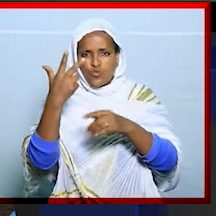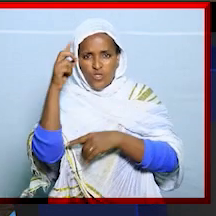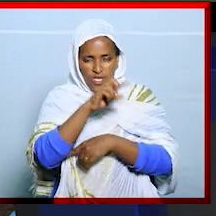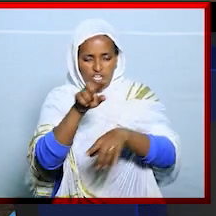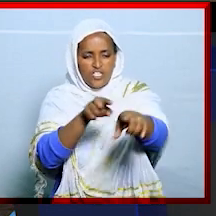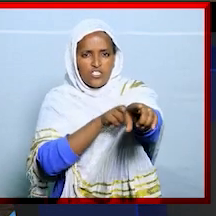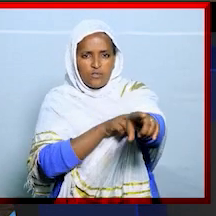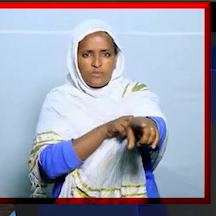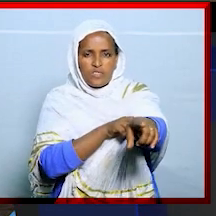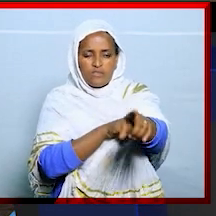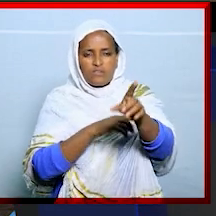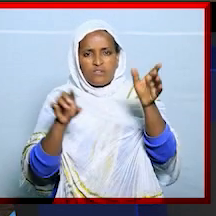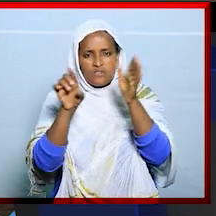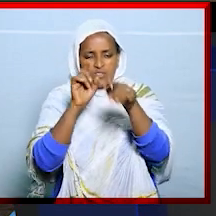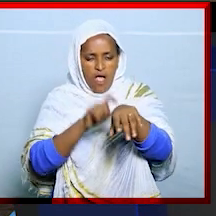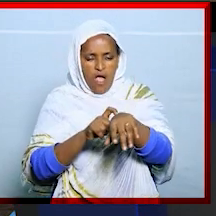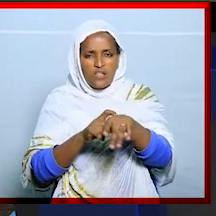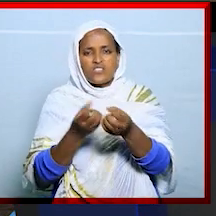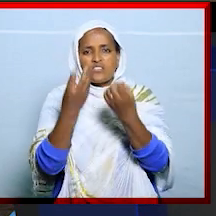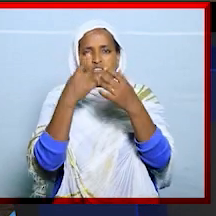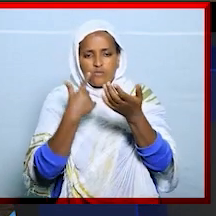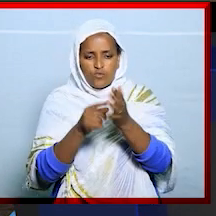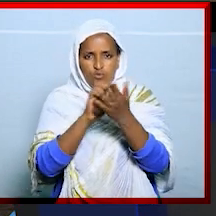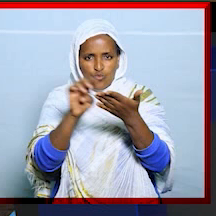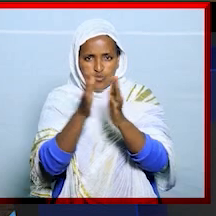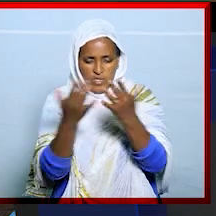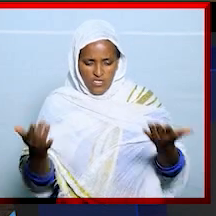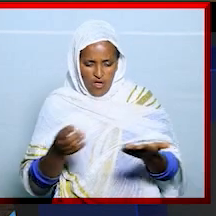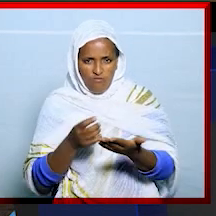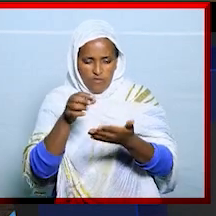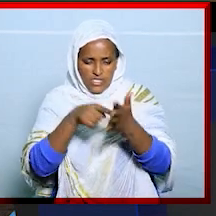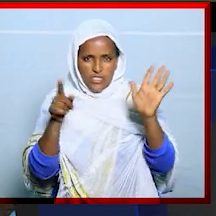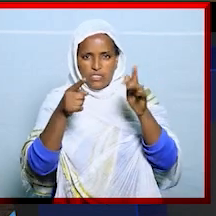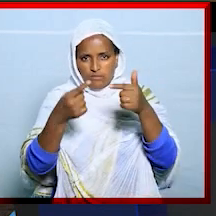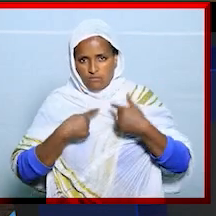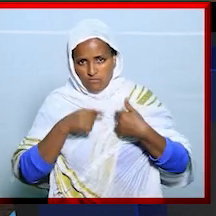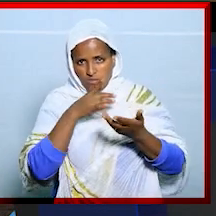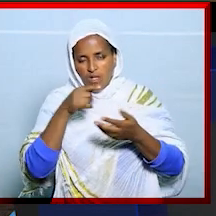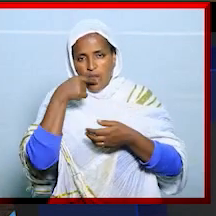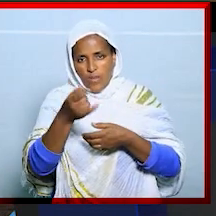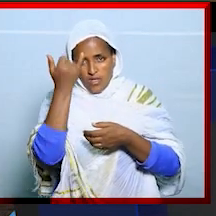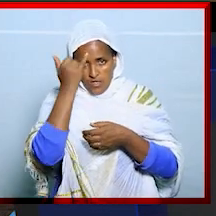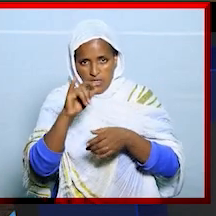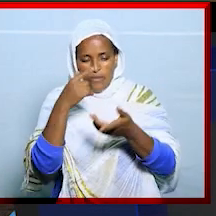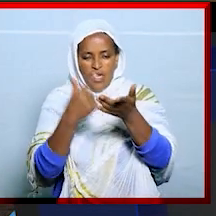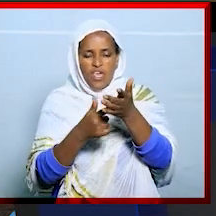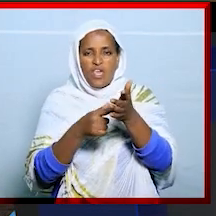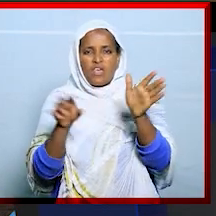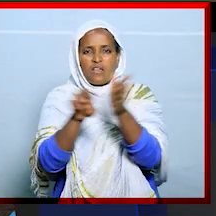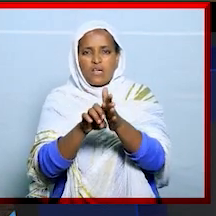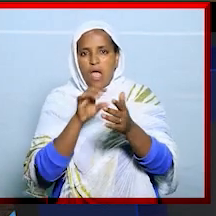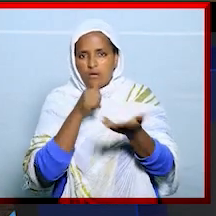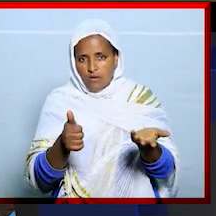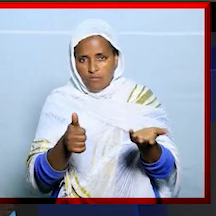ቀናት ርዝመታቸው ዲሬሽናቸው ስንት ሰዓት ነው የሚለው በቅዱስ መጽሐፍ በግልጽ ያልተነገረ ነገር ነው ለማለት ነው። ምክንያቱም